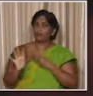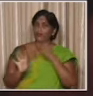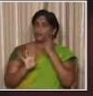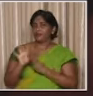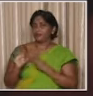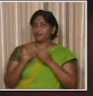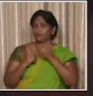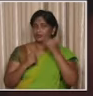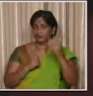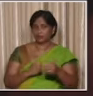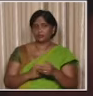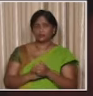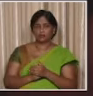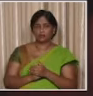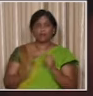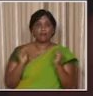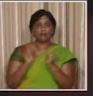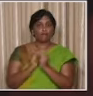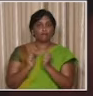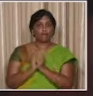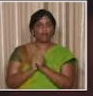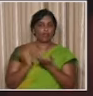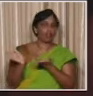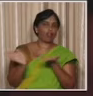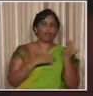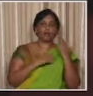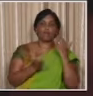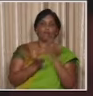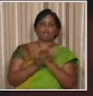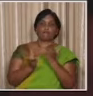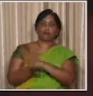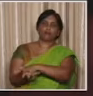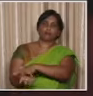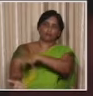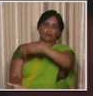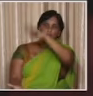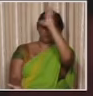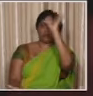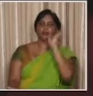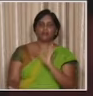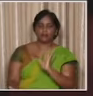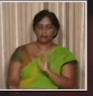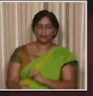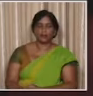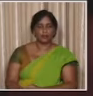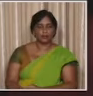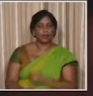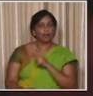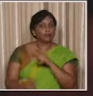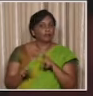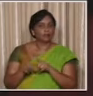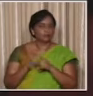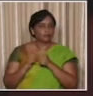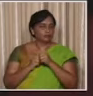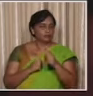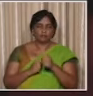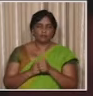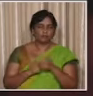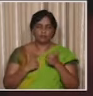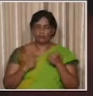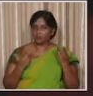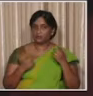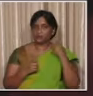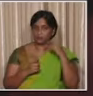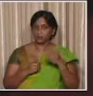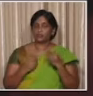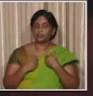යනකොට වැඩ කරන අය එළියේ ෆයිල් ටික විතරක් ඇතුලේ. ඒ තත්ත්වයට එන්න දෙන්න හොඳ නැහැ. ඒ